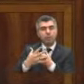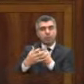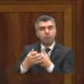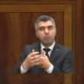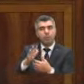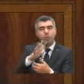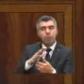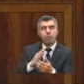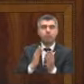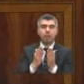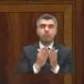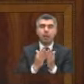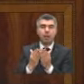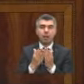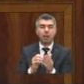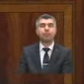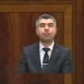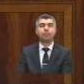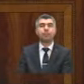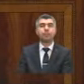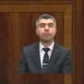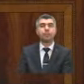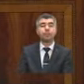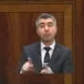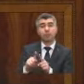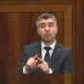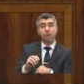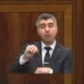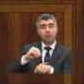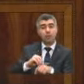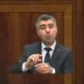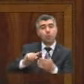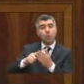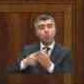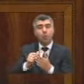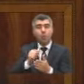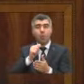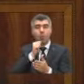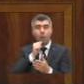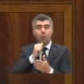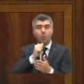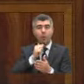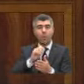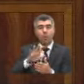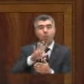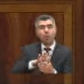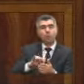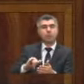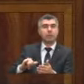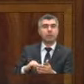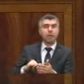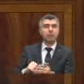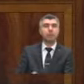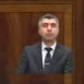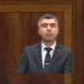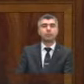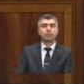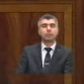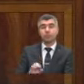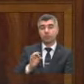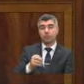المدرسي، وخاصة الربط بشبكة الماء والكهرباء والصرف الصحي. وبهذا